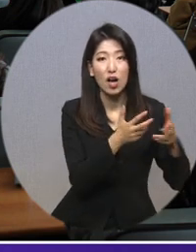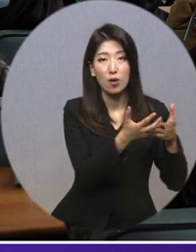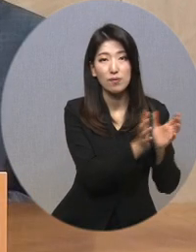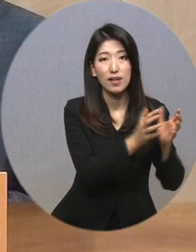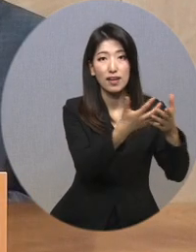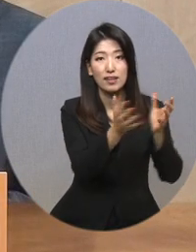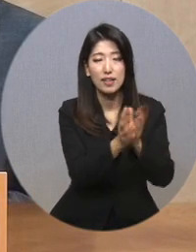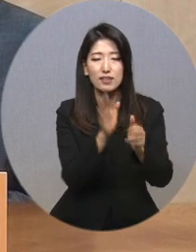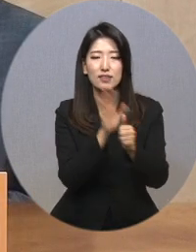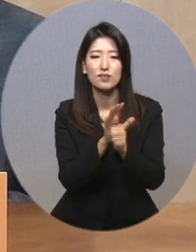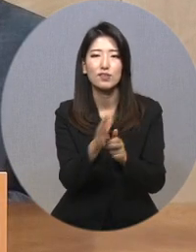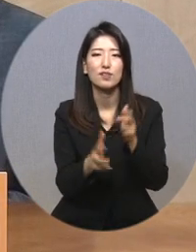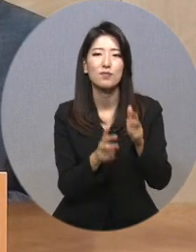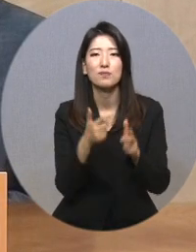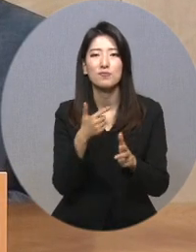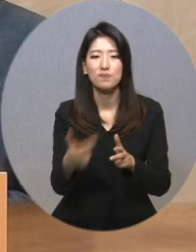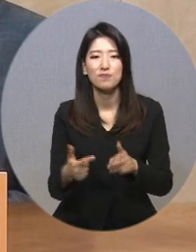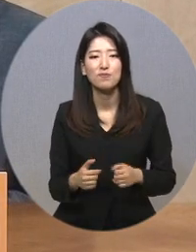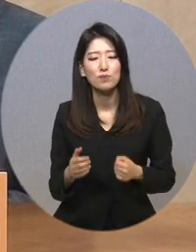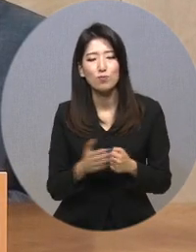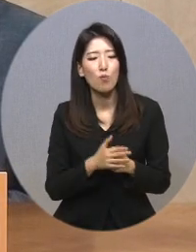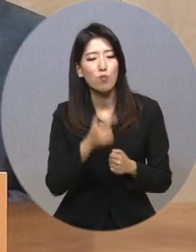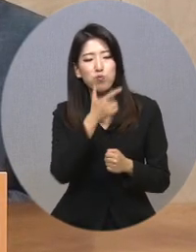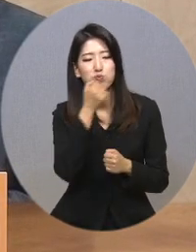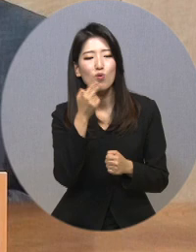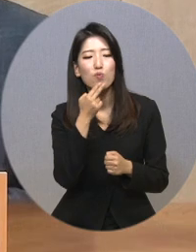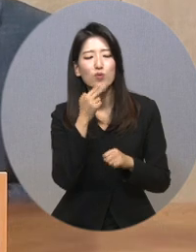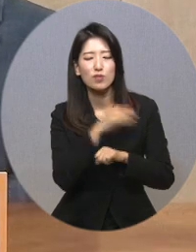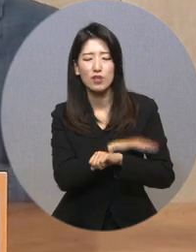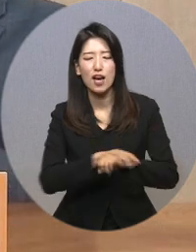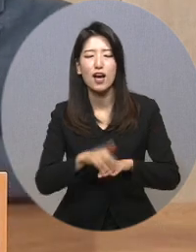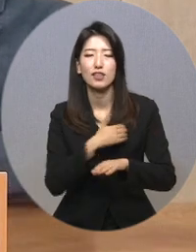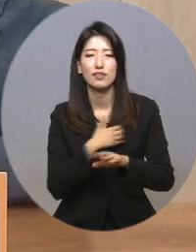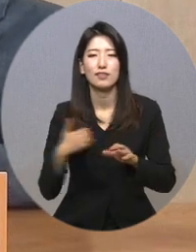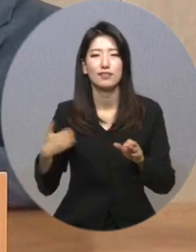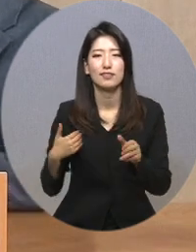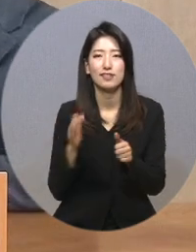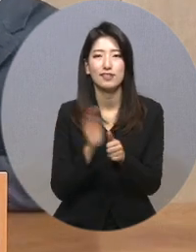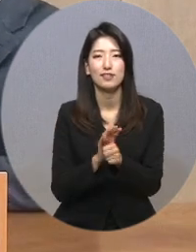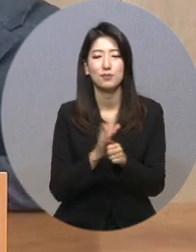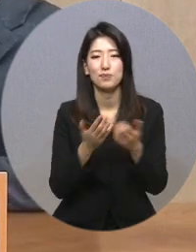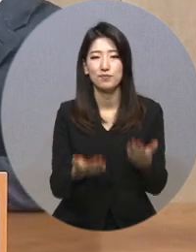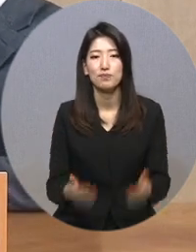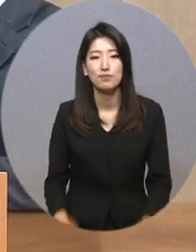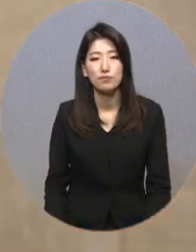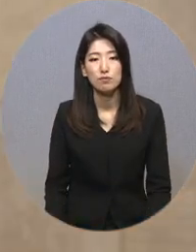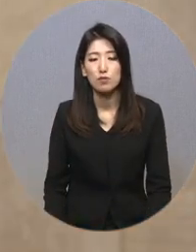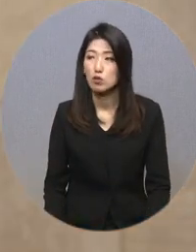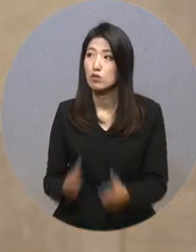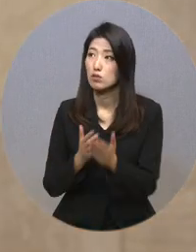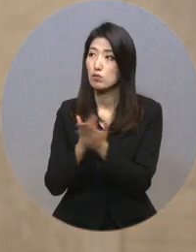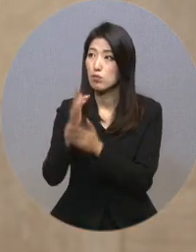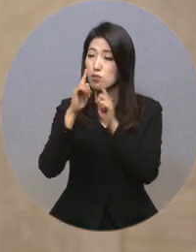있기 때문에 그렇게 부족하지 않게 지원하고 있고요. 저희가 뭐 다른 대학, 전문대학으로는 아마